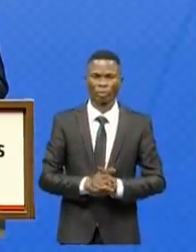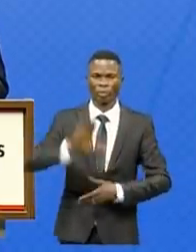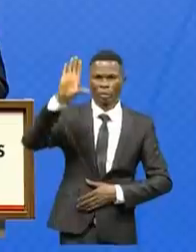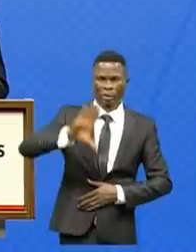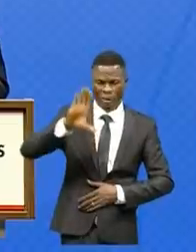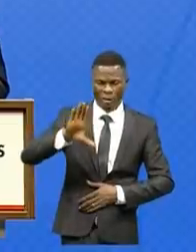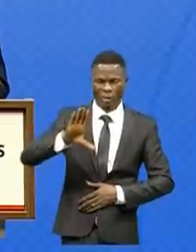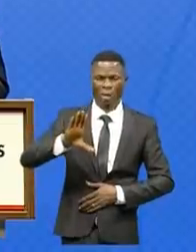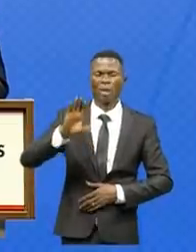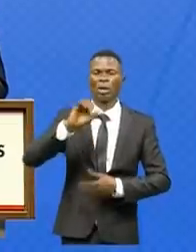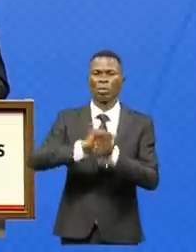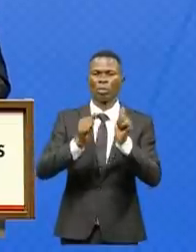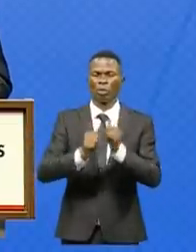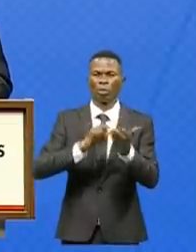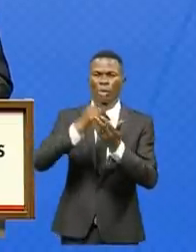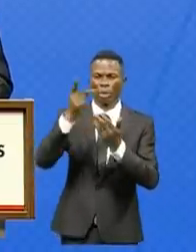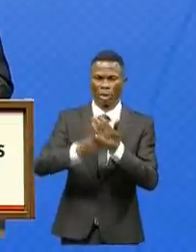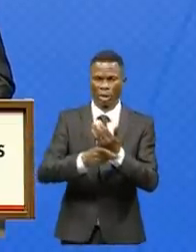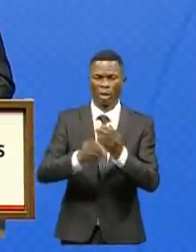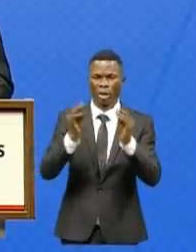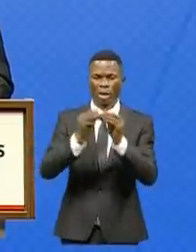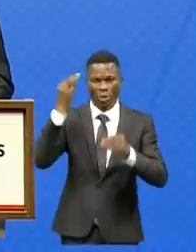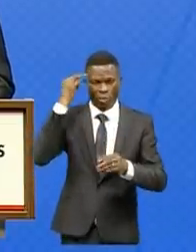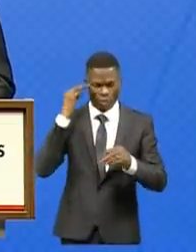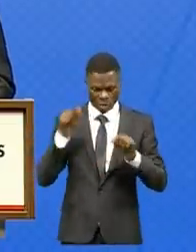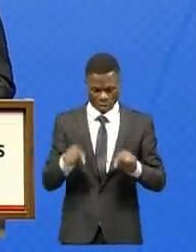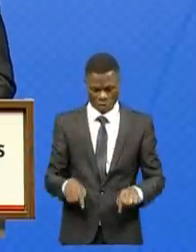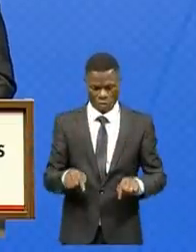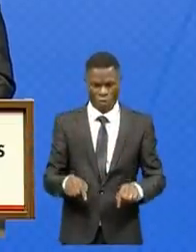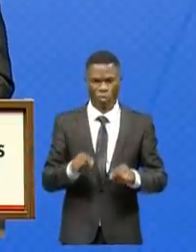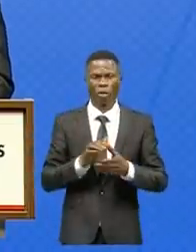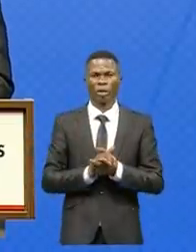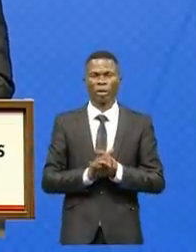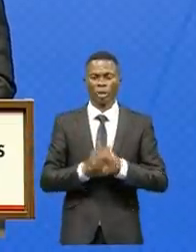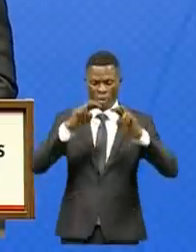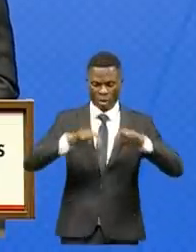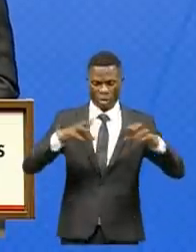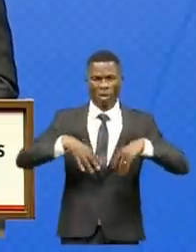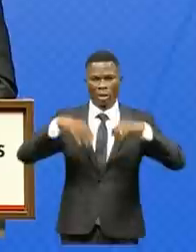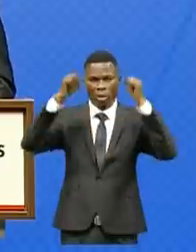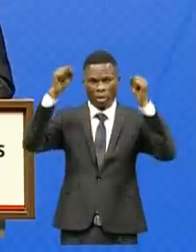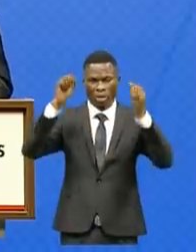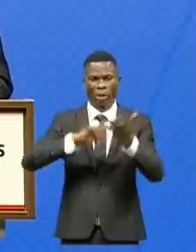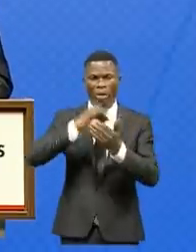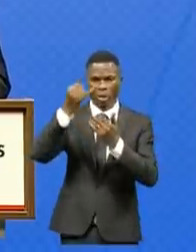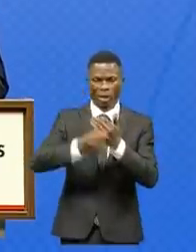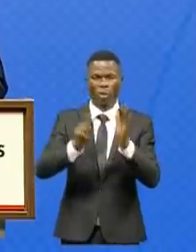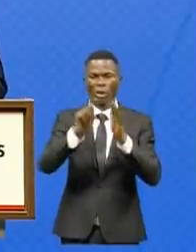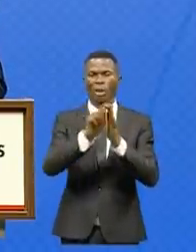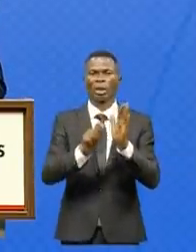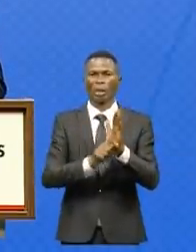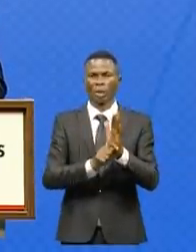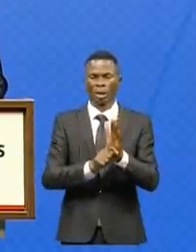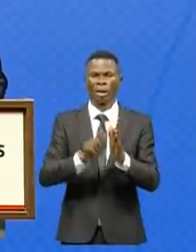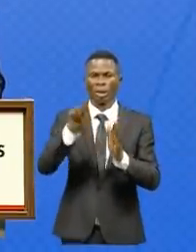Cinquième point à l'ordre du jour du Conseil des ministres de ce jour. Examen et adoption de projets de texte.